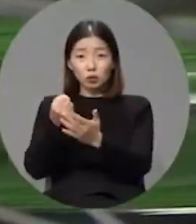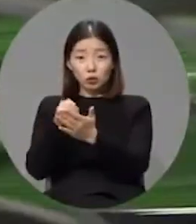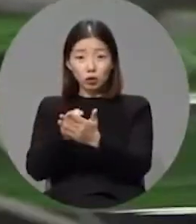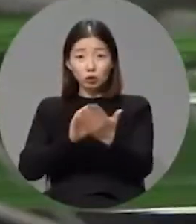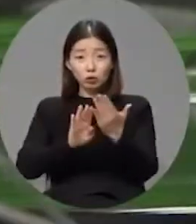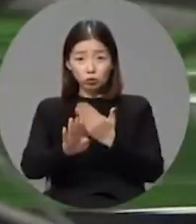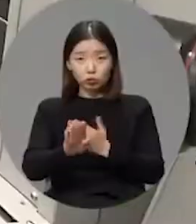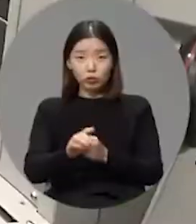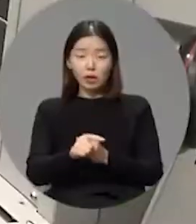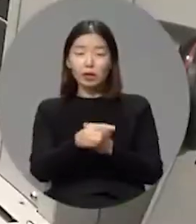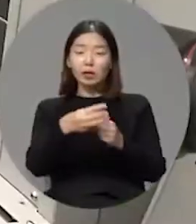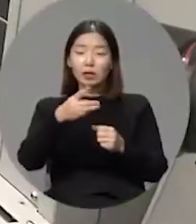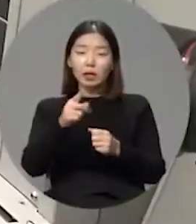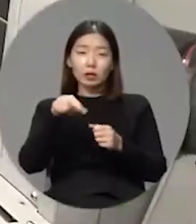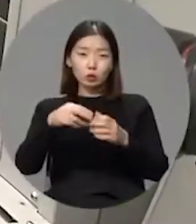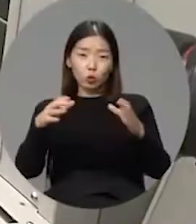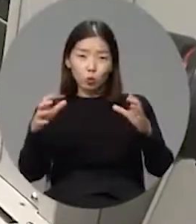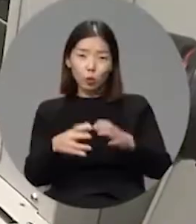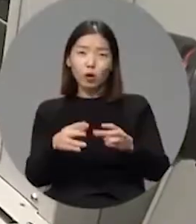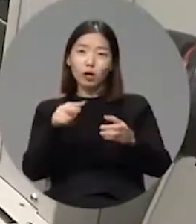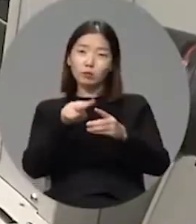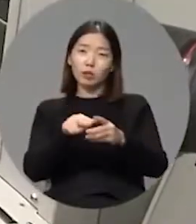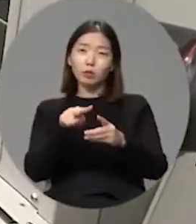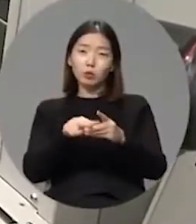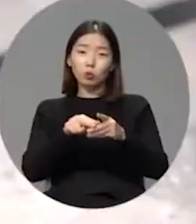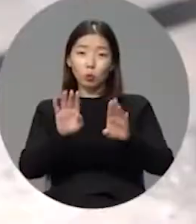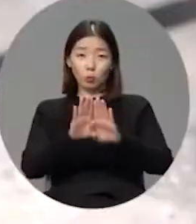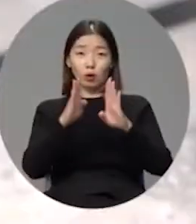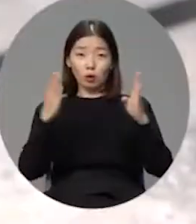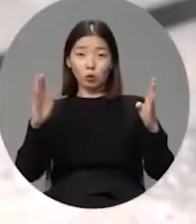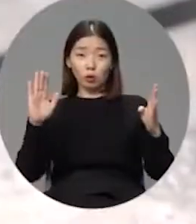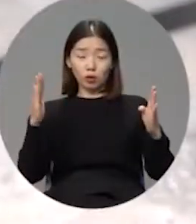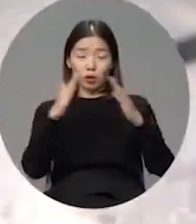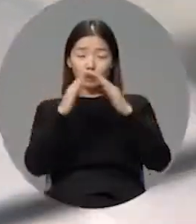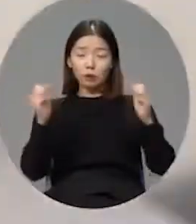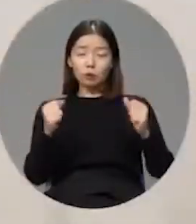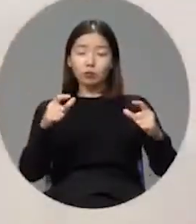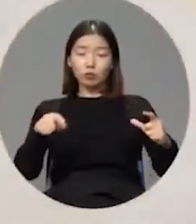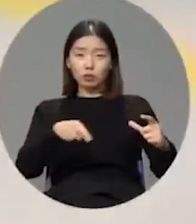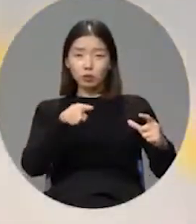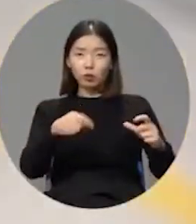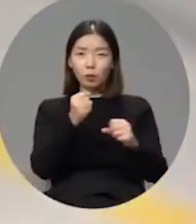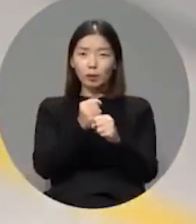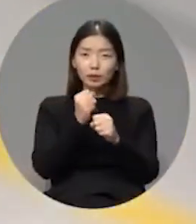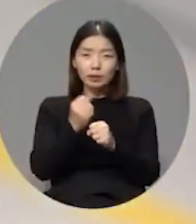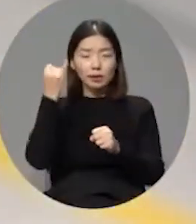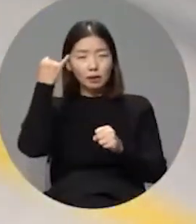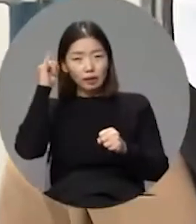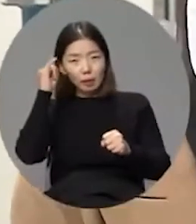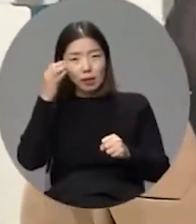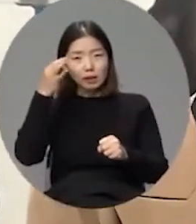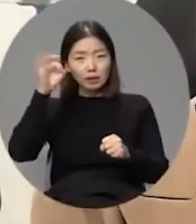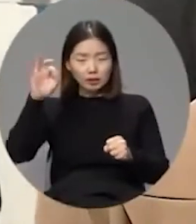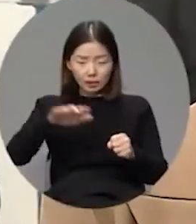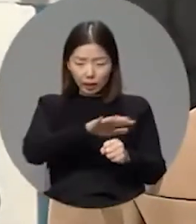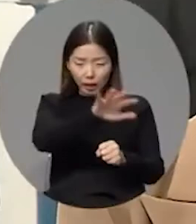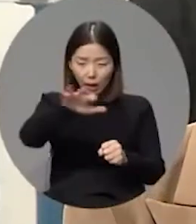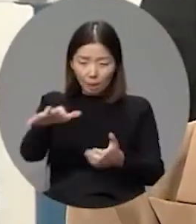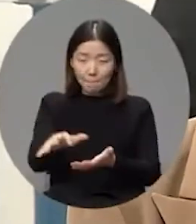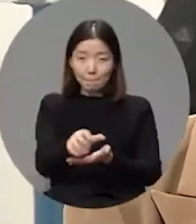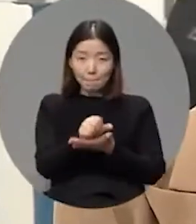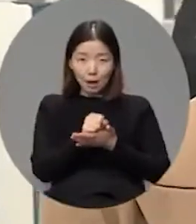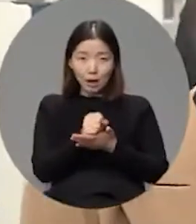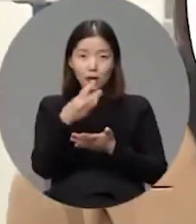이어 탄소 복합재 신뢰성 센터까지 개관하면서 전략도가 생산, 개발, 인증까지 아우르는